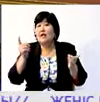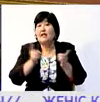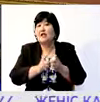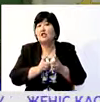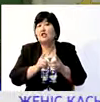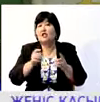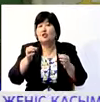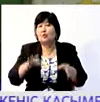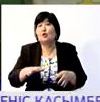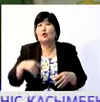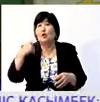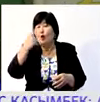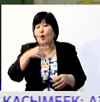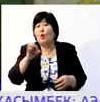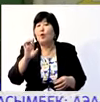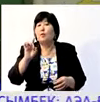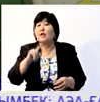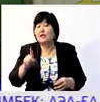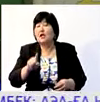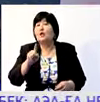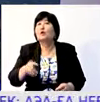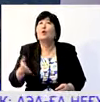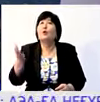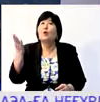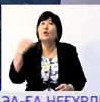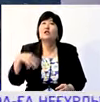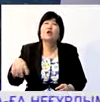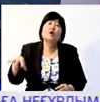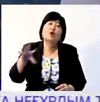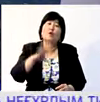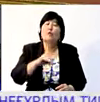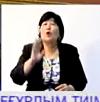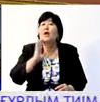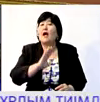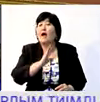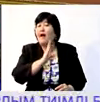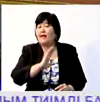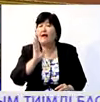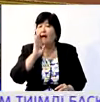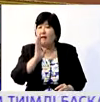кездеспеген образдар. Ақшабақ бейнесі арқылы сол кездегі бүкіл әйел